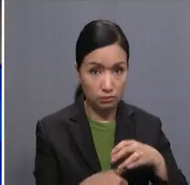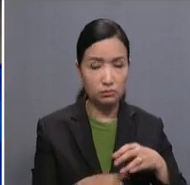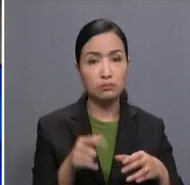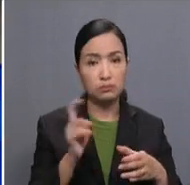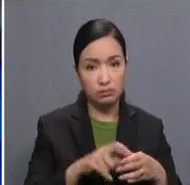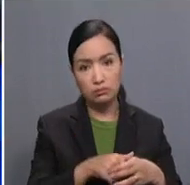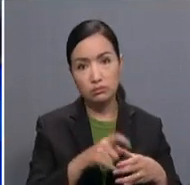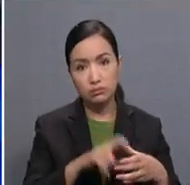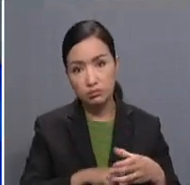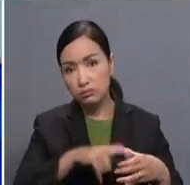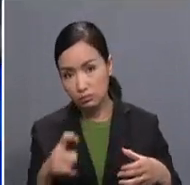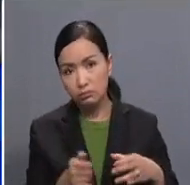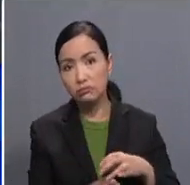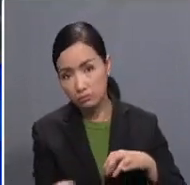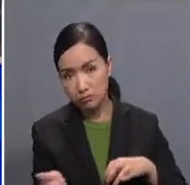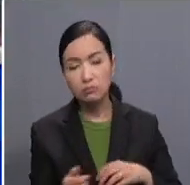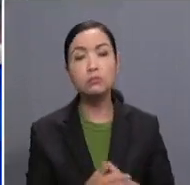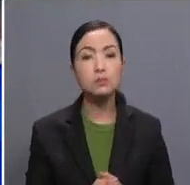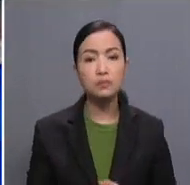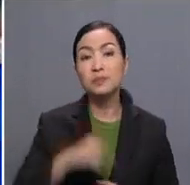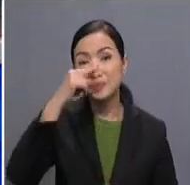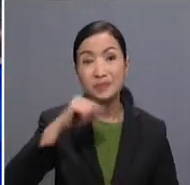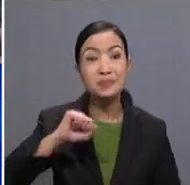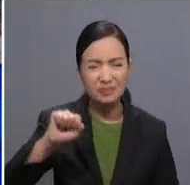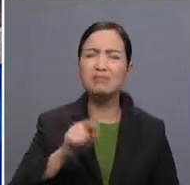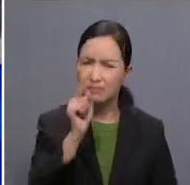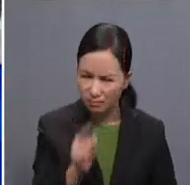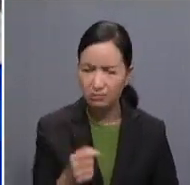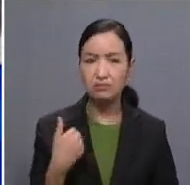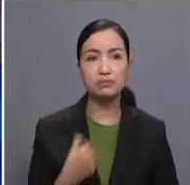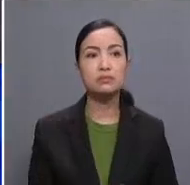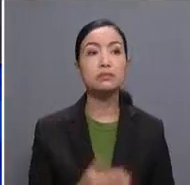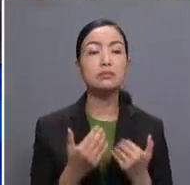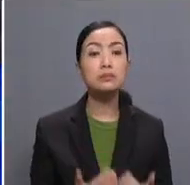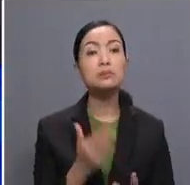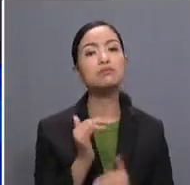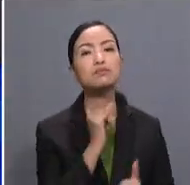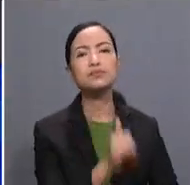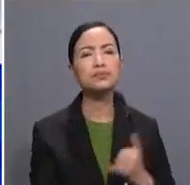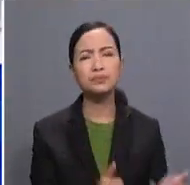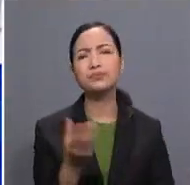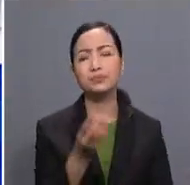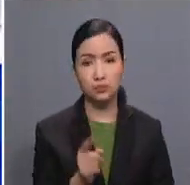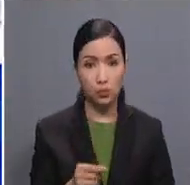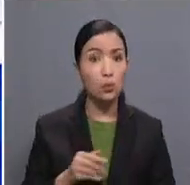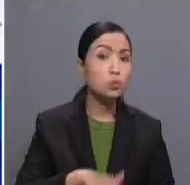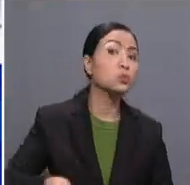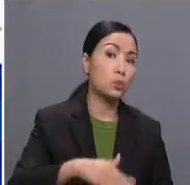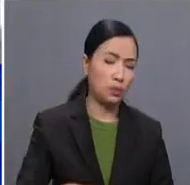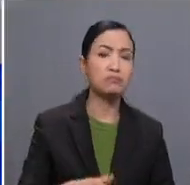กรอกข้อมูลประวัตินะคะซึ่งทางนายสถานีรถไฟบุรีรัมย์บอกว่าช่วงนี้บรรยากาศการเดินทางไม่ค่อยคึกคักเท่าไหร่นะคะปกติแล้วจะมีคนมาใช้บริ